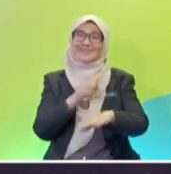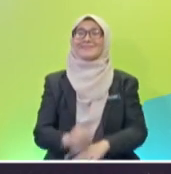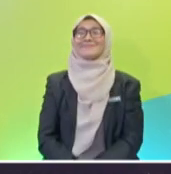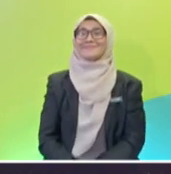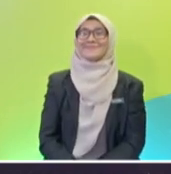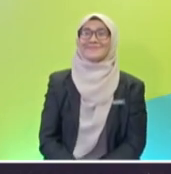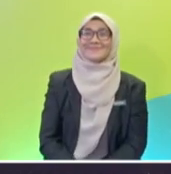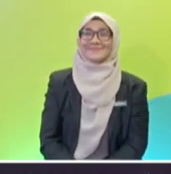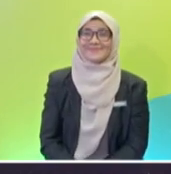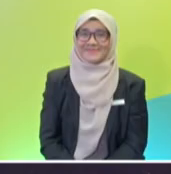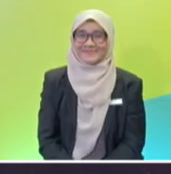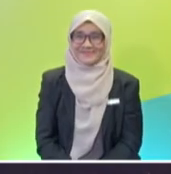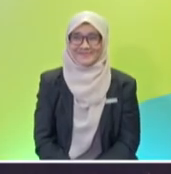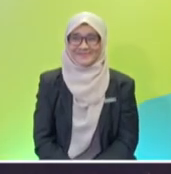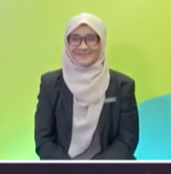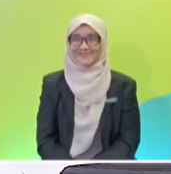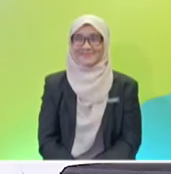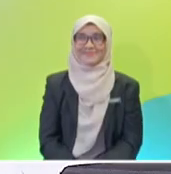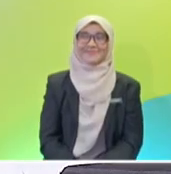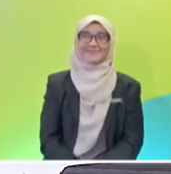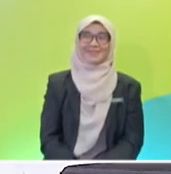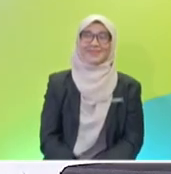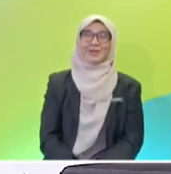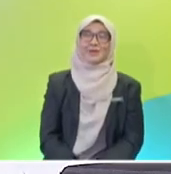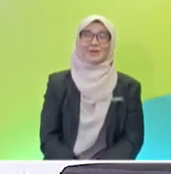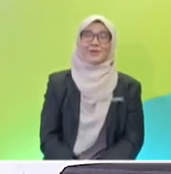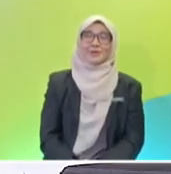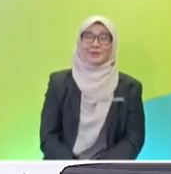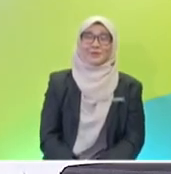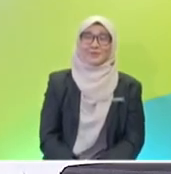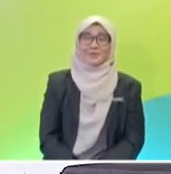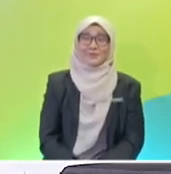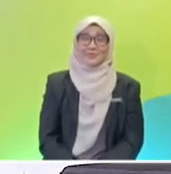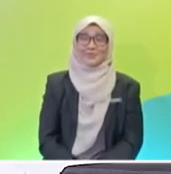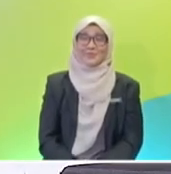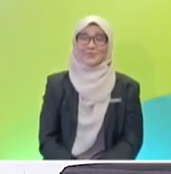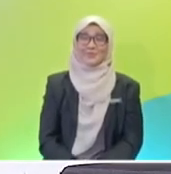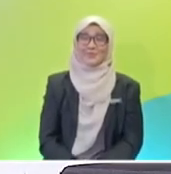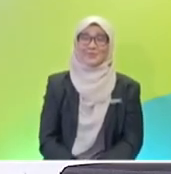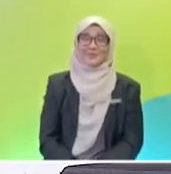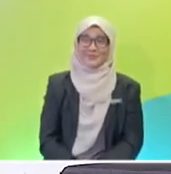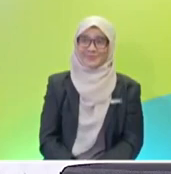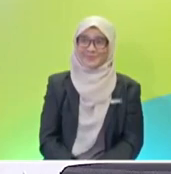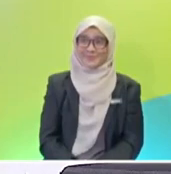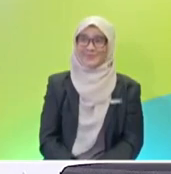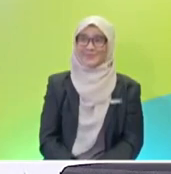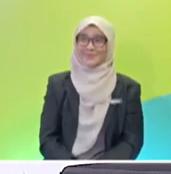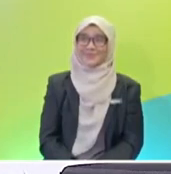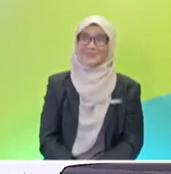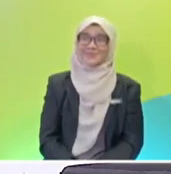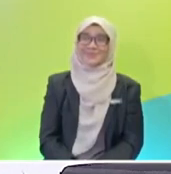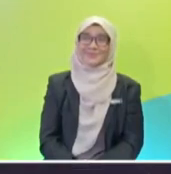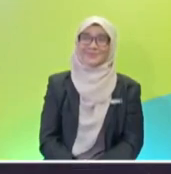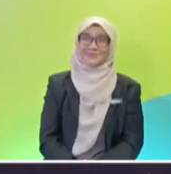Lambatlah. Ya. Yeah. Adakah itu jawapan betul? Saya tulis lambat saja. Lambat. Saya tulis lambat, lambat. Baiklah. Cikgu,